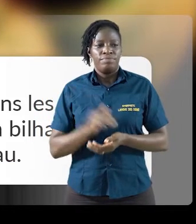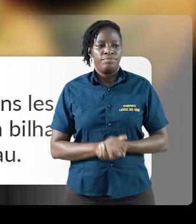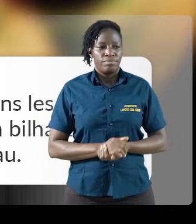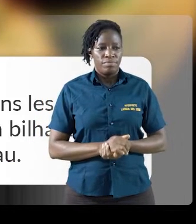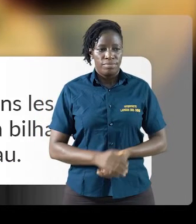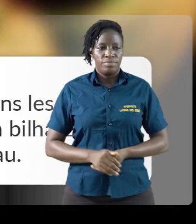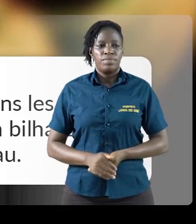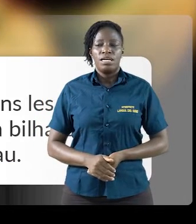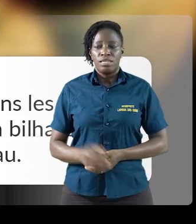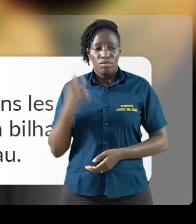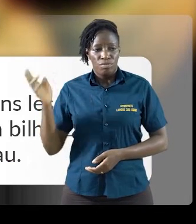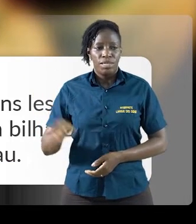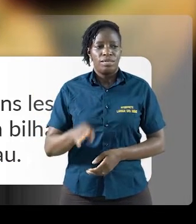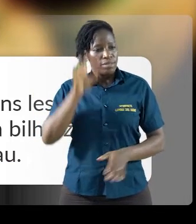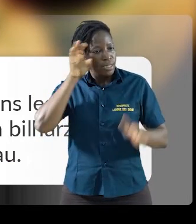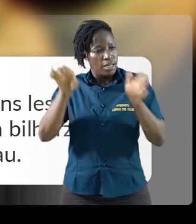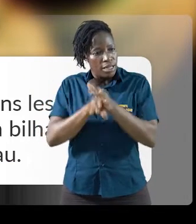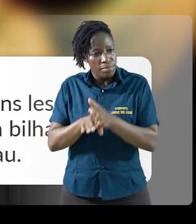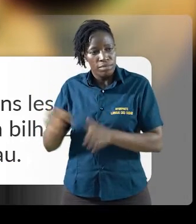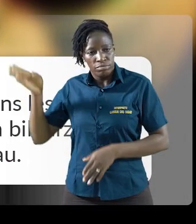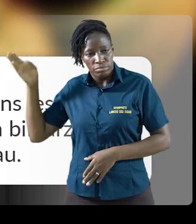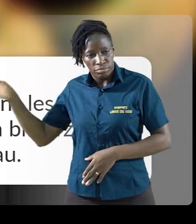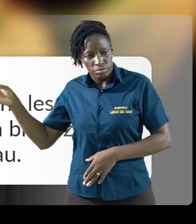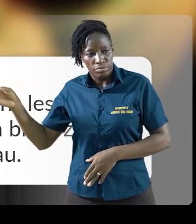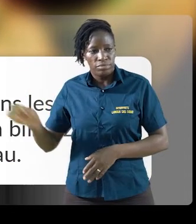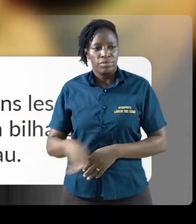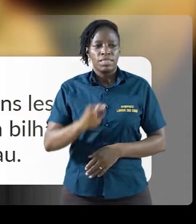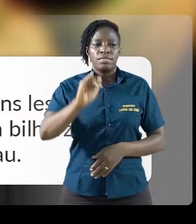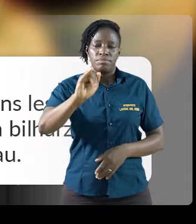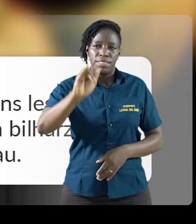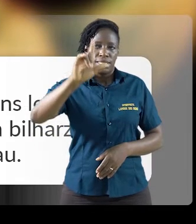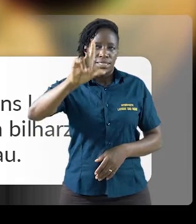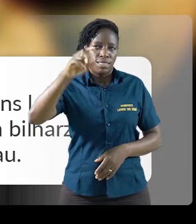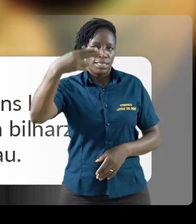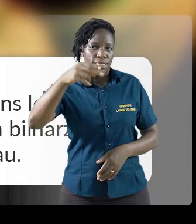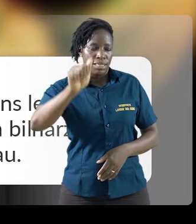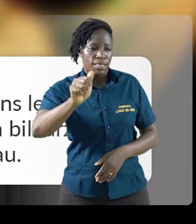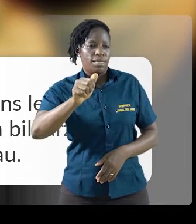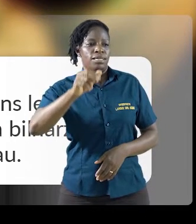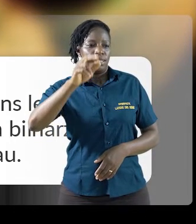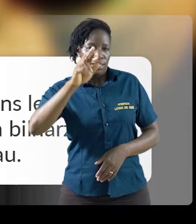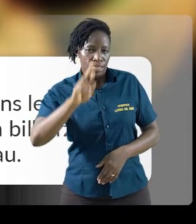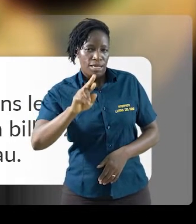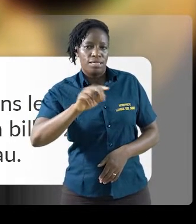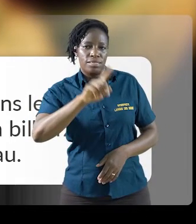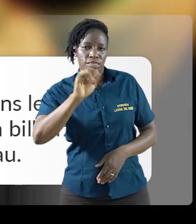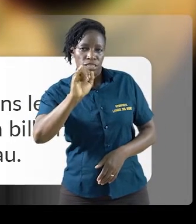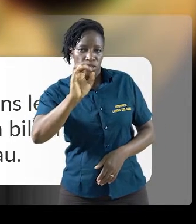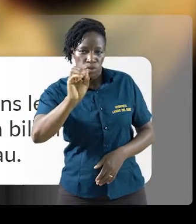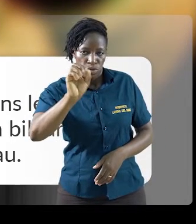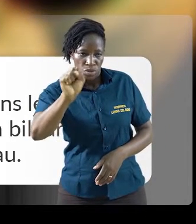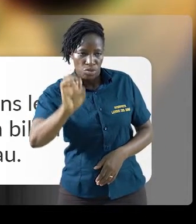La bilharziose se manifeste par une forte fièvre, la présence de sang dans les